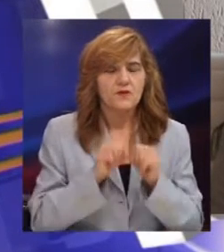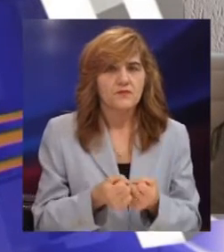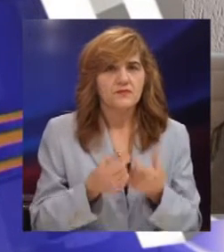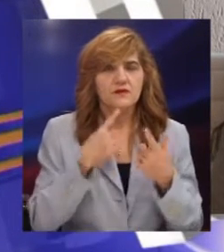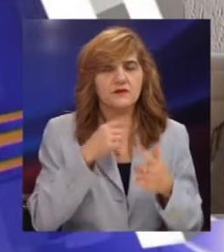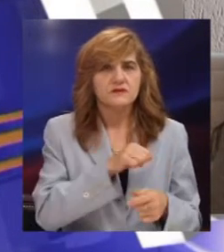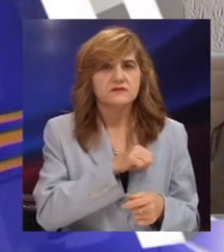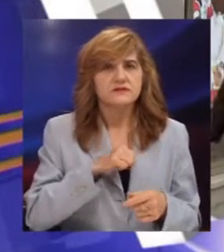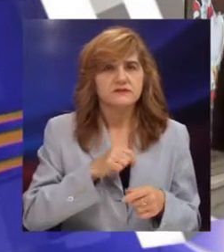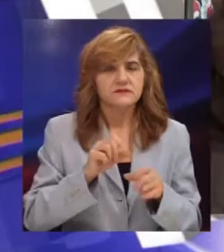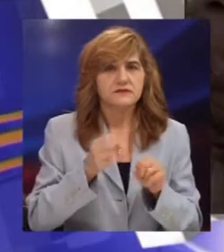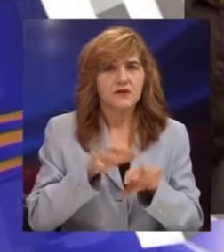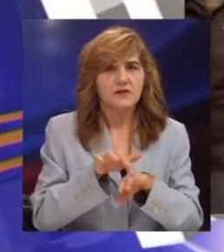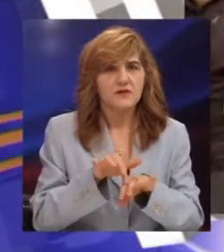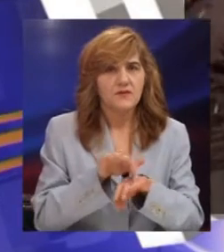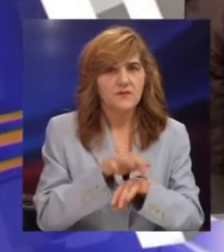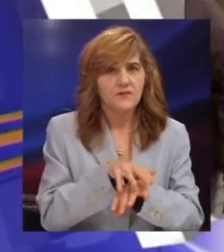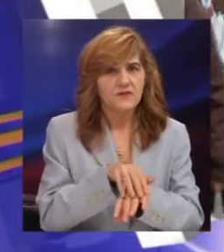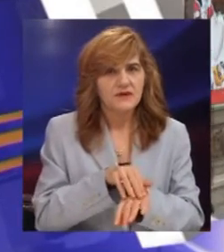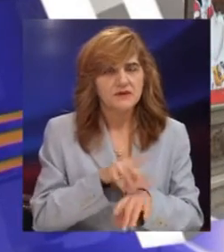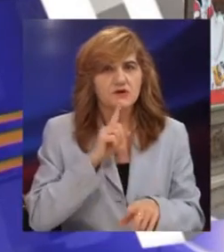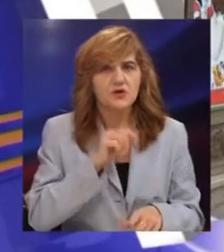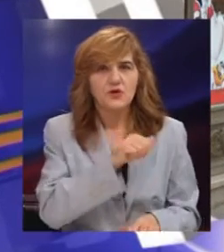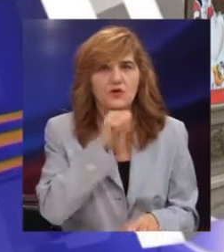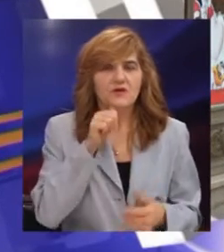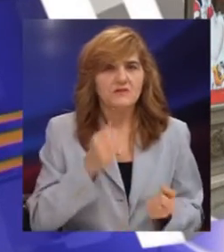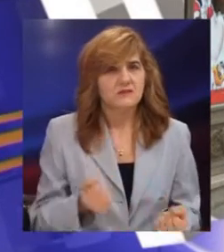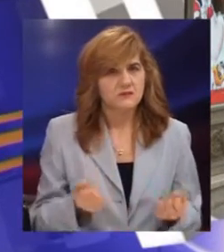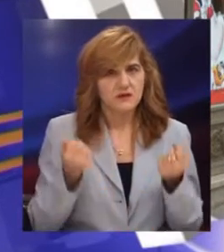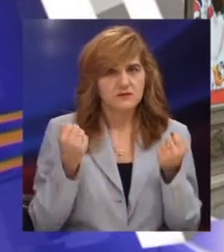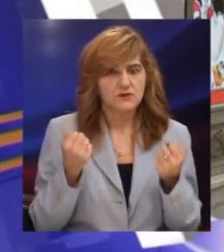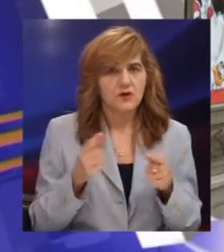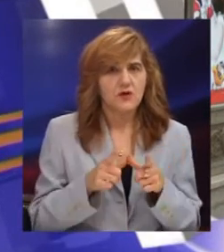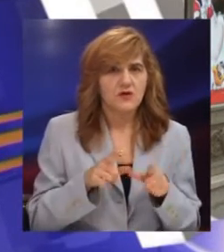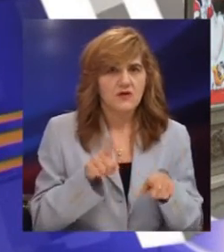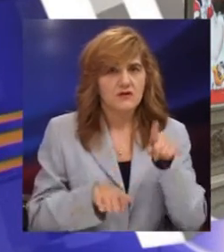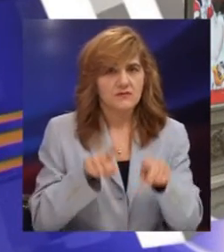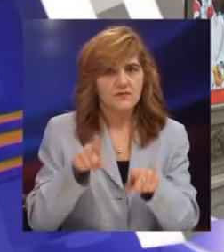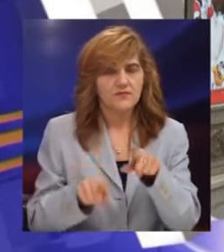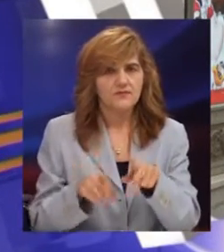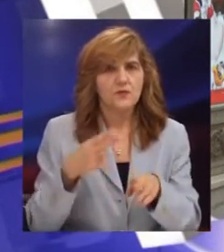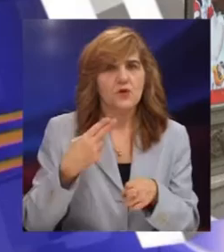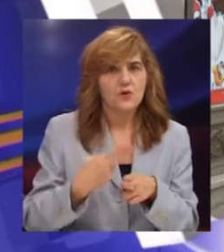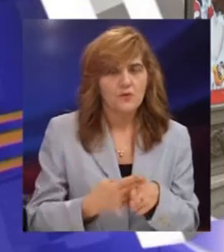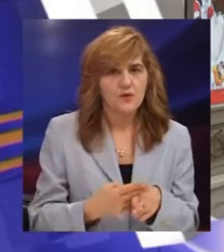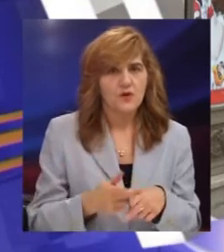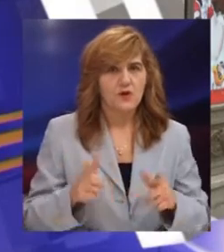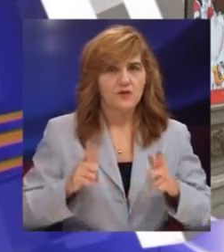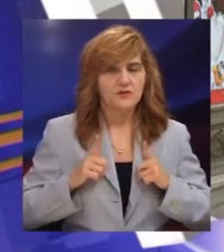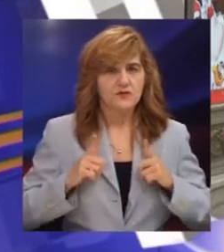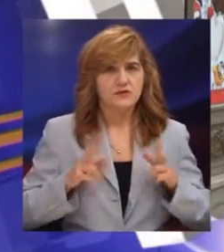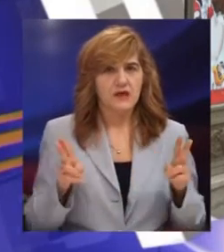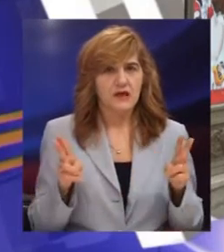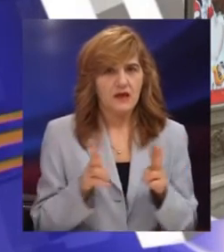deformiteta, odnosno do srastanja prstiju. Retke bolesti se razlikuju po težini bolesti, ali je kod većine obolelih očekivano trajanje